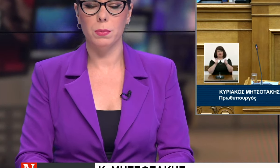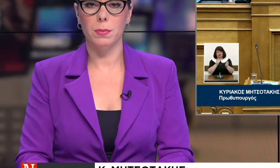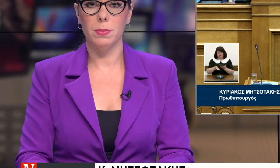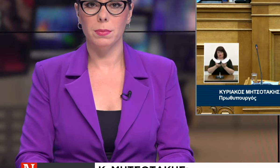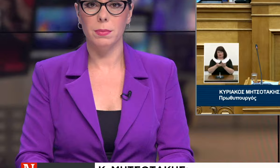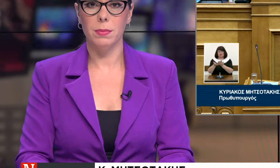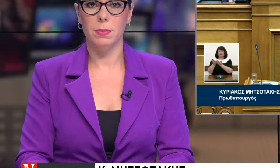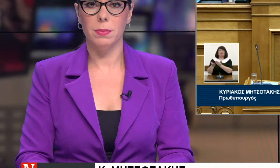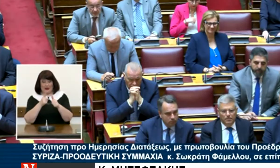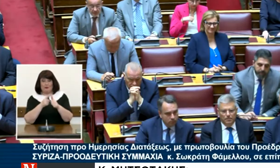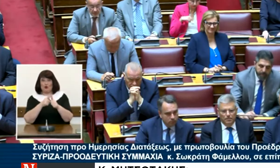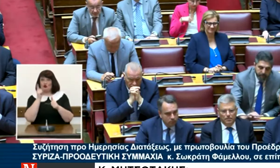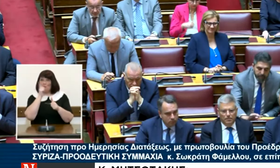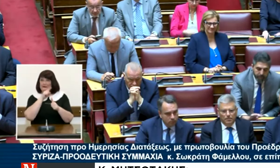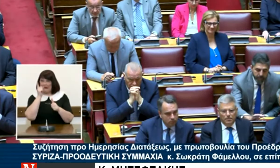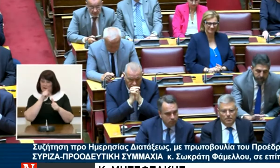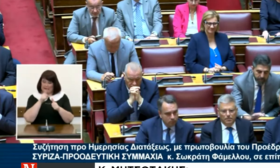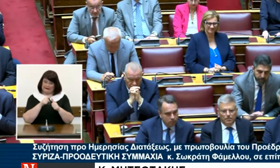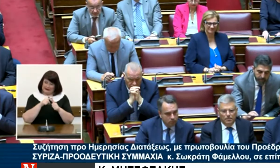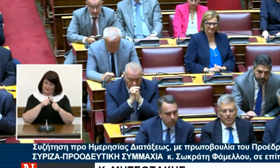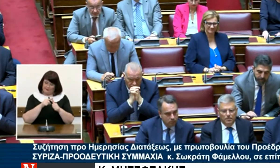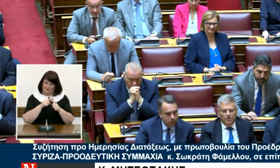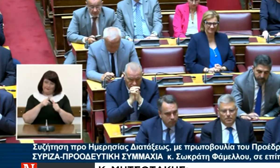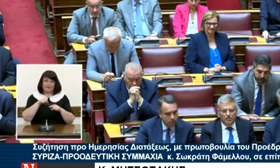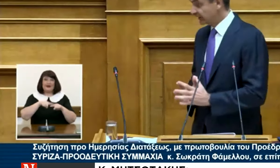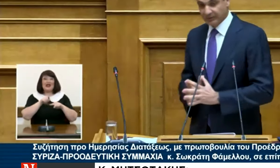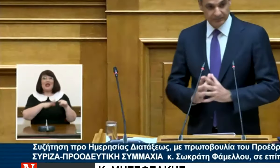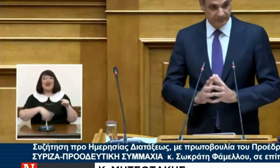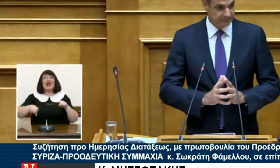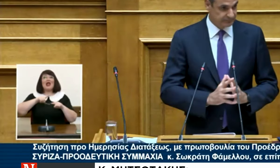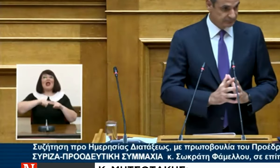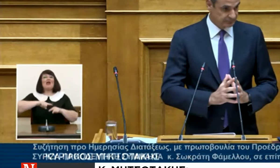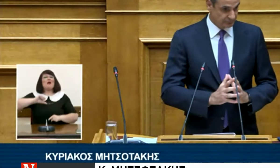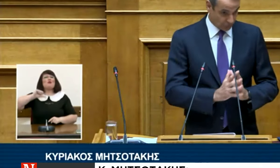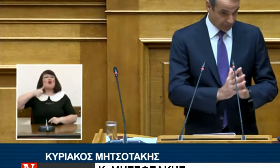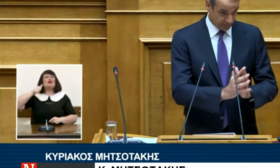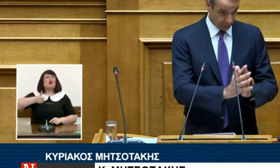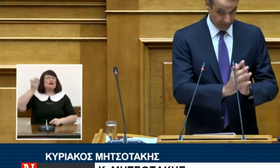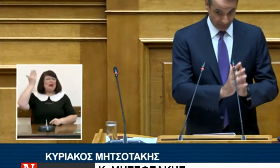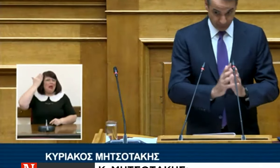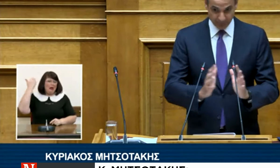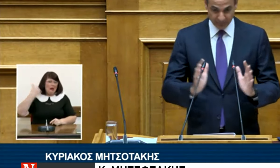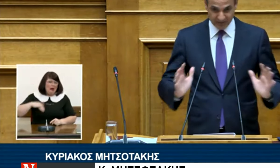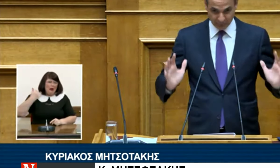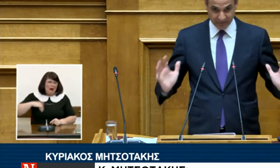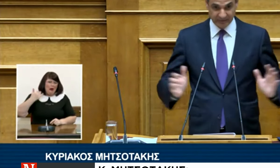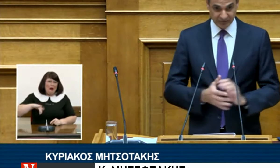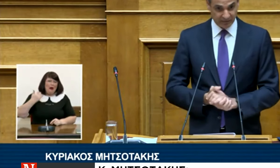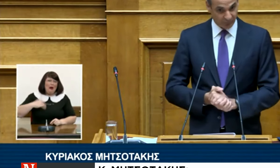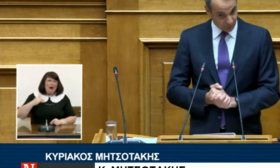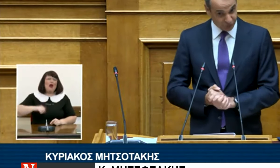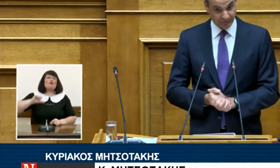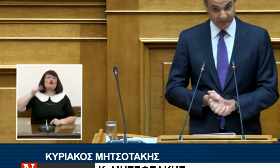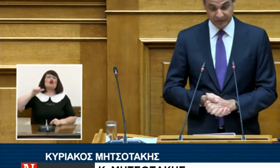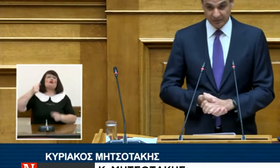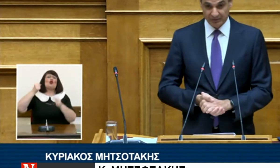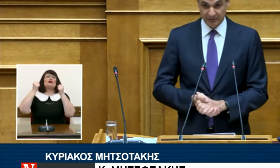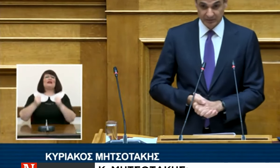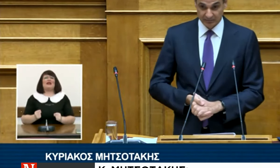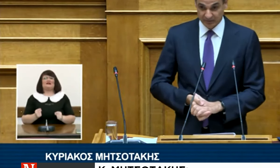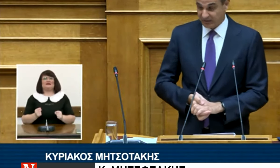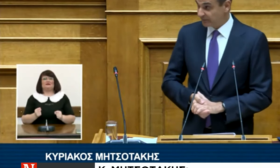Πρωθυπουργός. Η Ελλάδα είναι παγκόσμια πρωταθλήτρια στα ακρίβεια. Το λέτε αυτό. Είναι πρωταθλήτρια στην ακρίβεια. Νομίζω σας